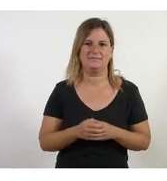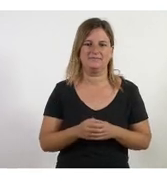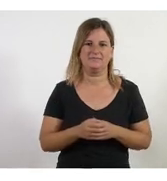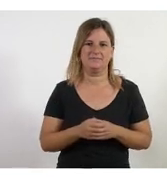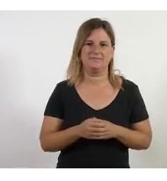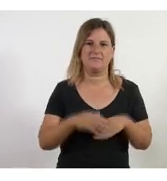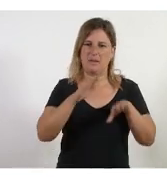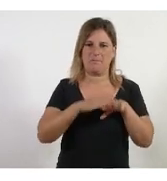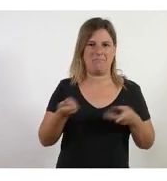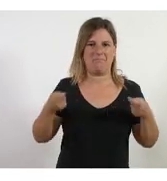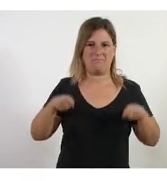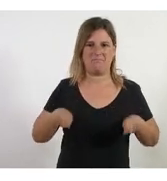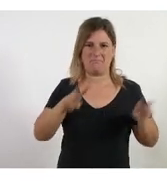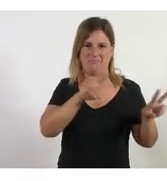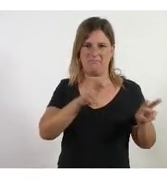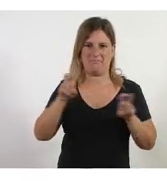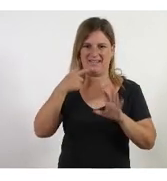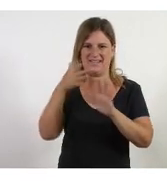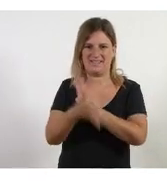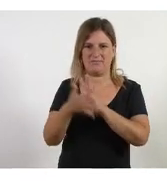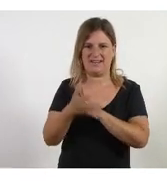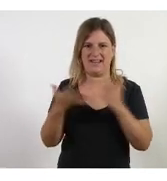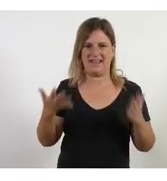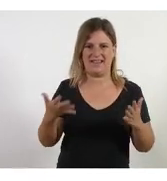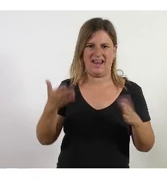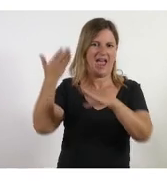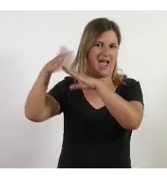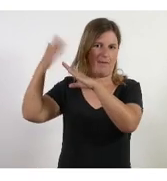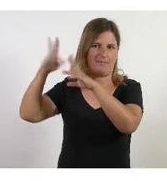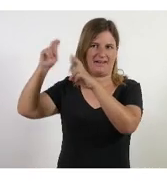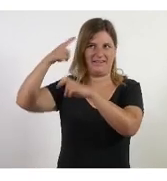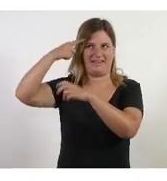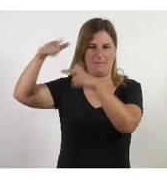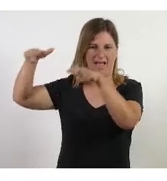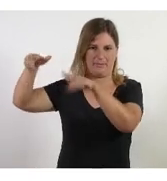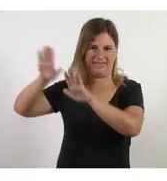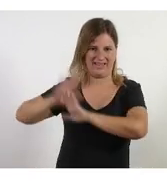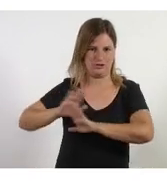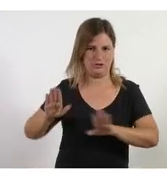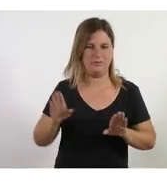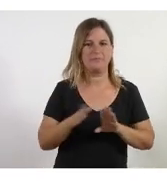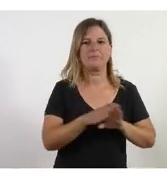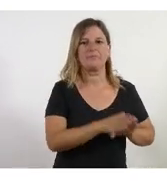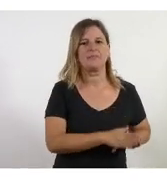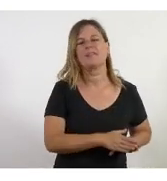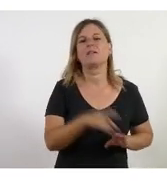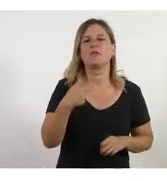per tancar tot això que hem explicat ara, meditació a banda, que és el següent.